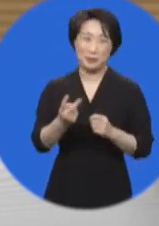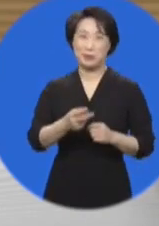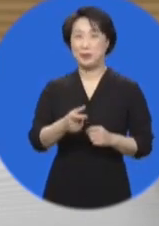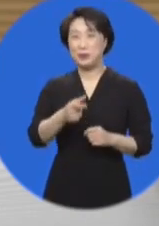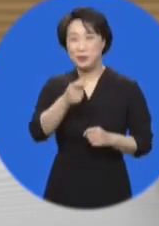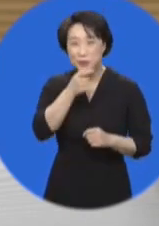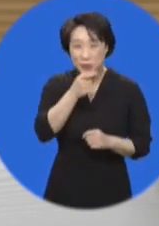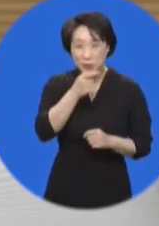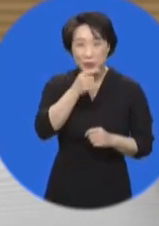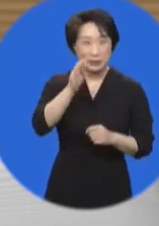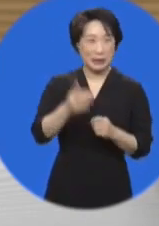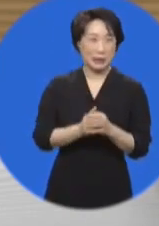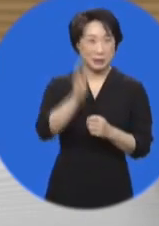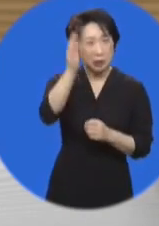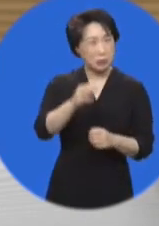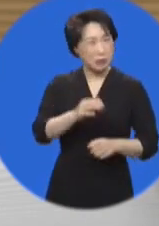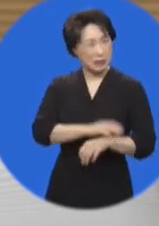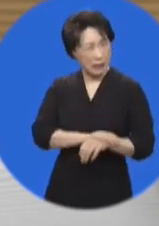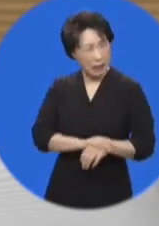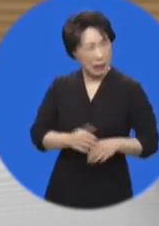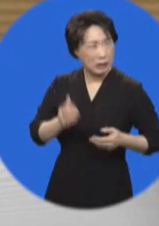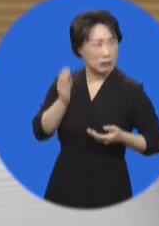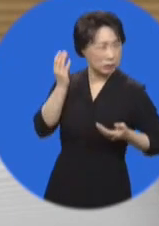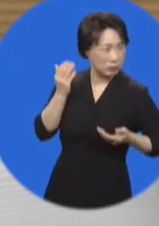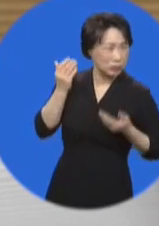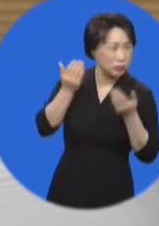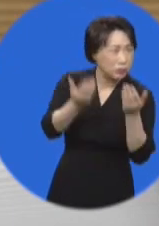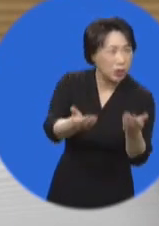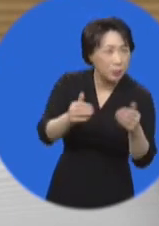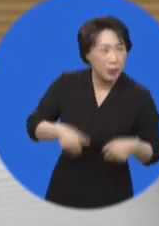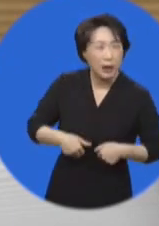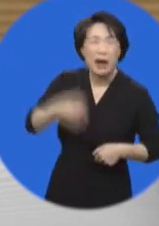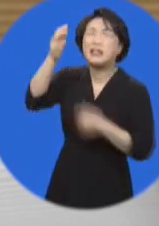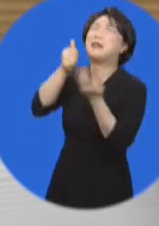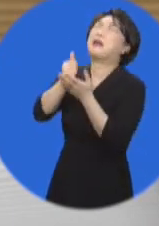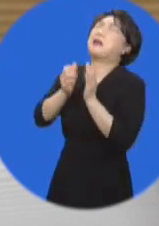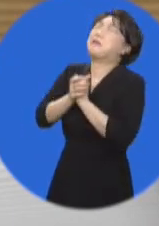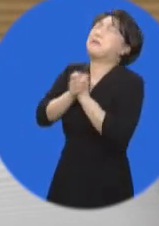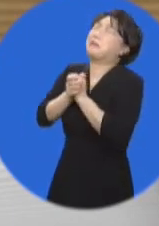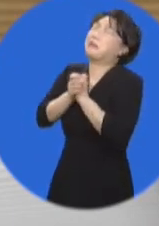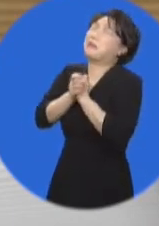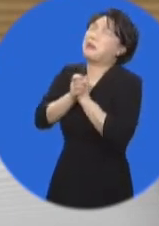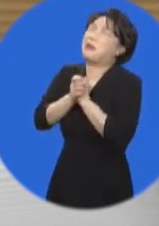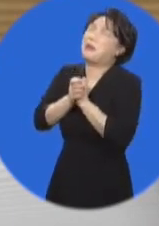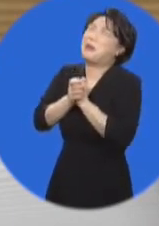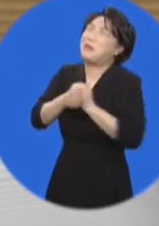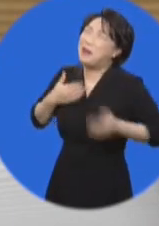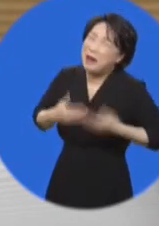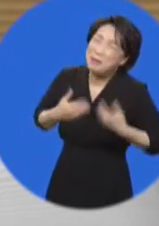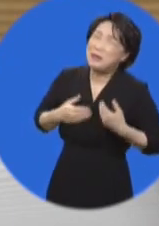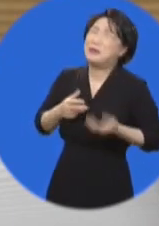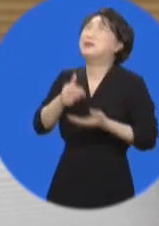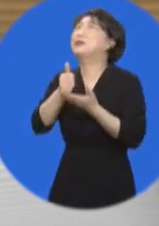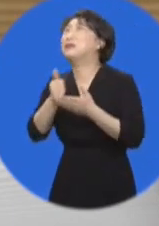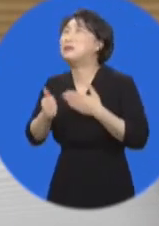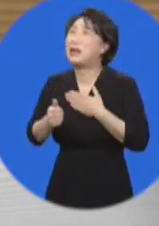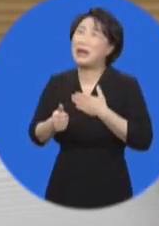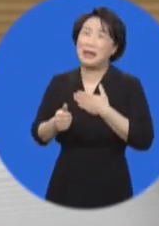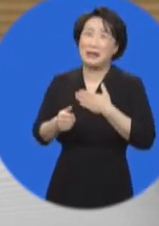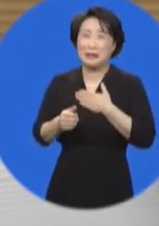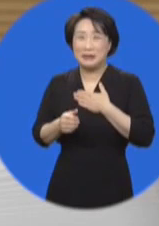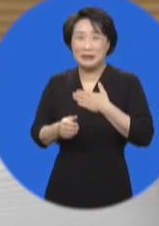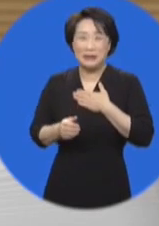돌아오면 설교를 잘해야 되니까 하나님 앞에 막 기도로 밥해야 되잖아. 막 주여